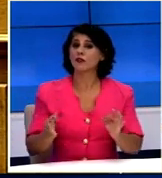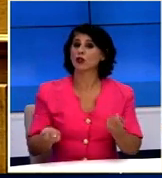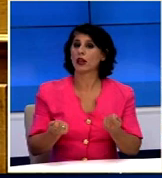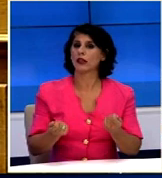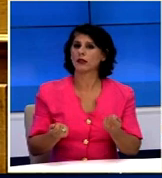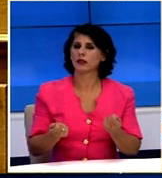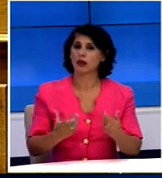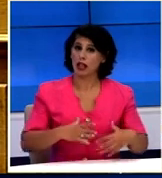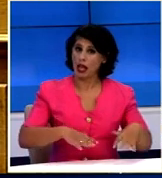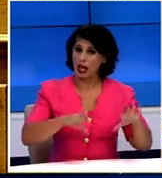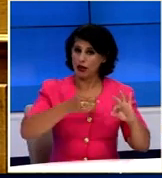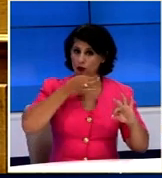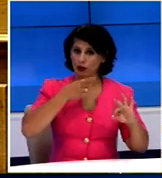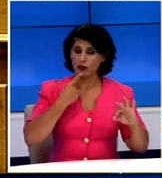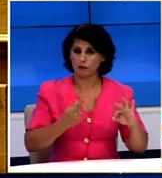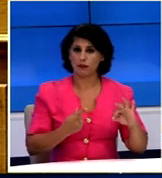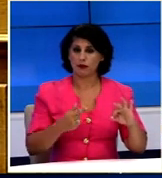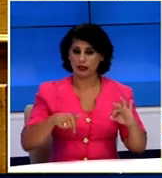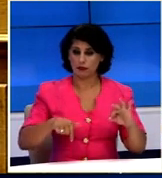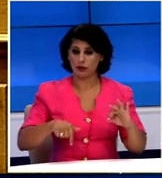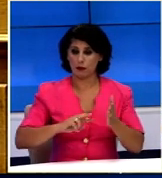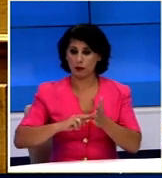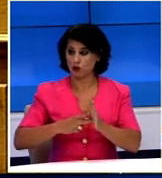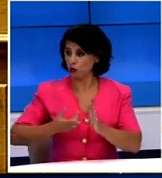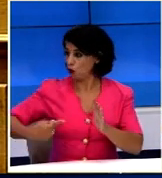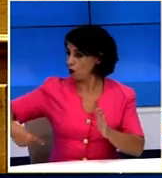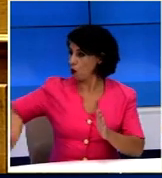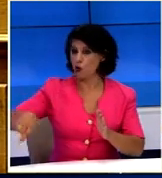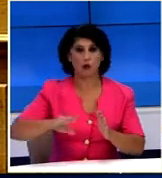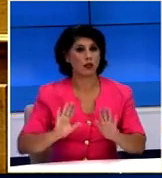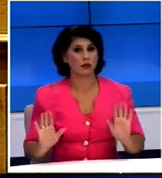Είπε στην αρχή της ομιλίας του, οφείλουμε να είμαστε σήμερα προσεκτικοί όλοι μας.